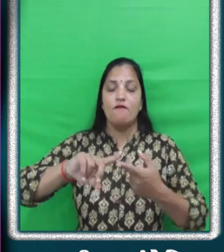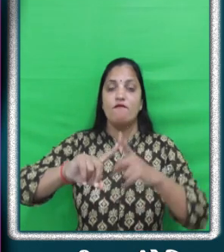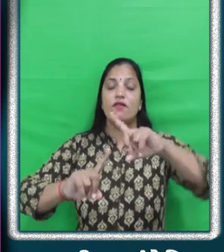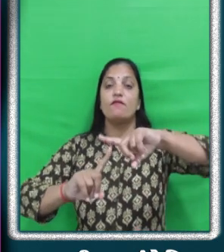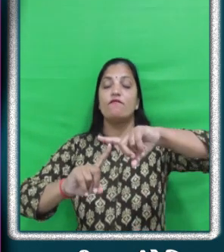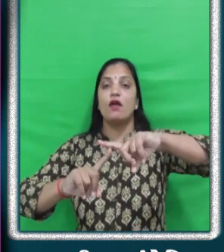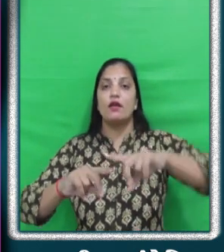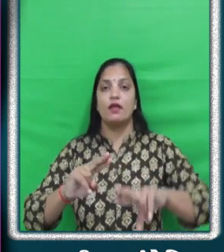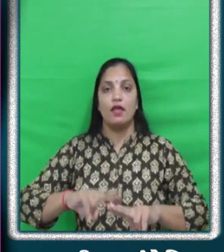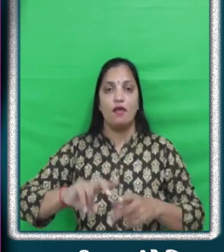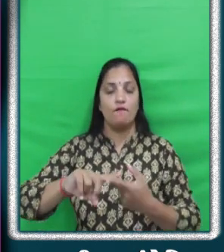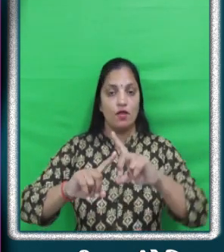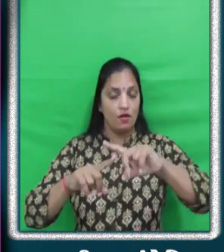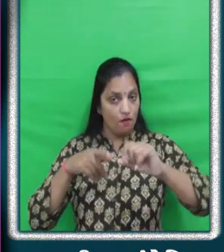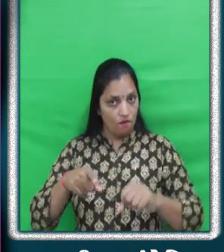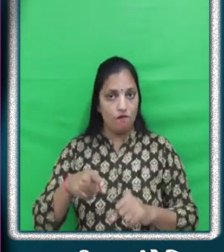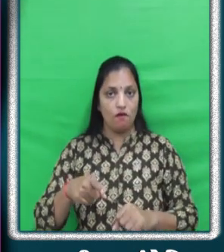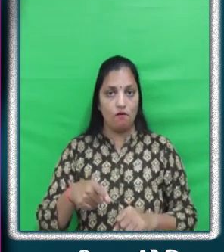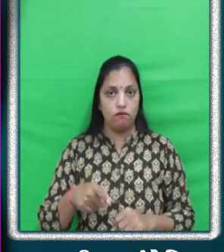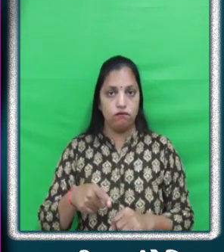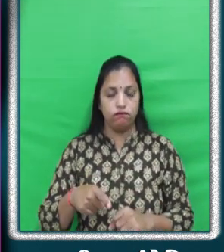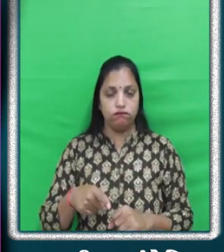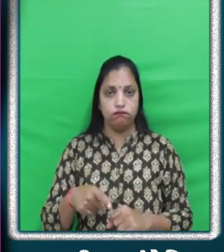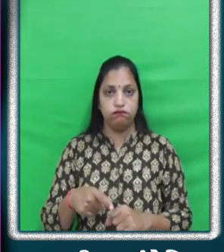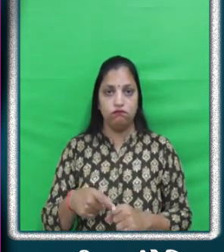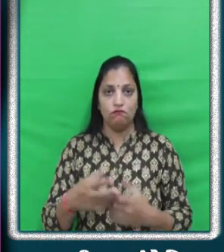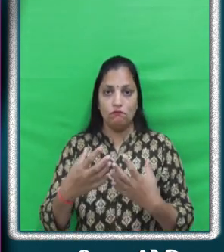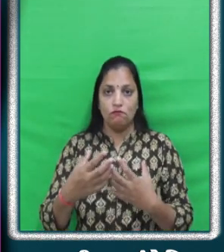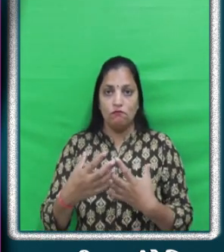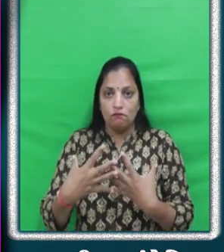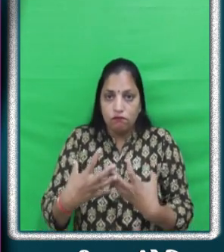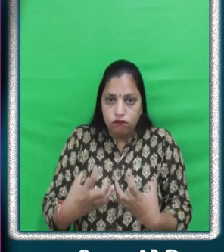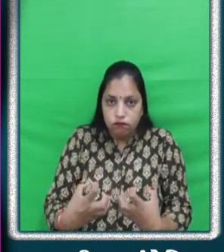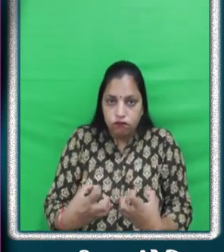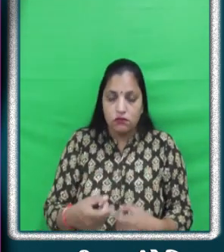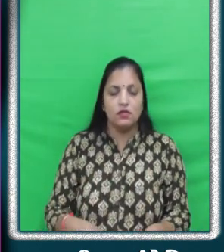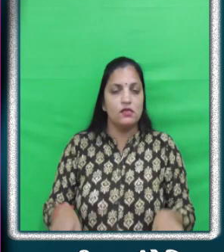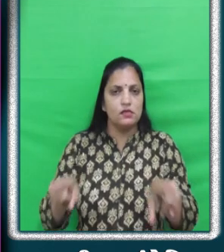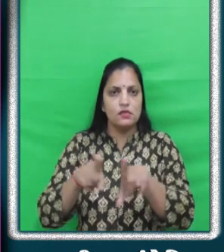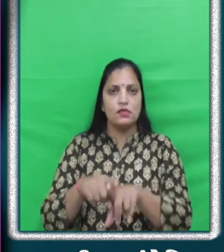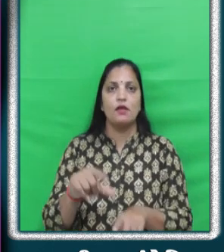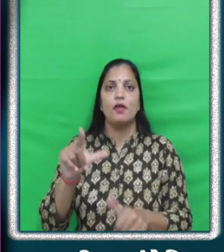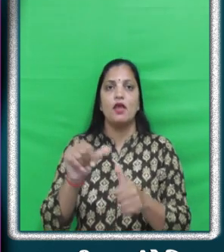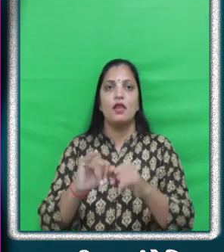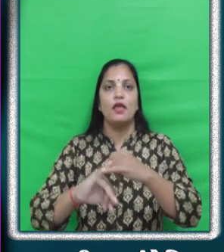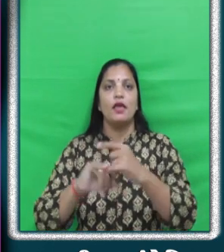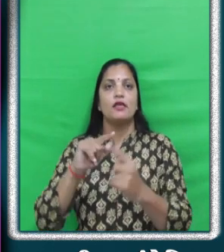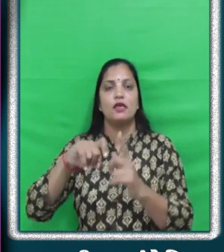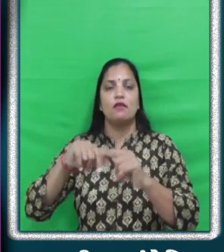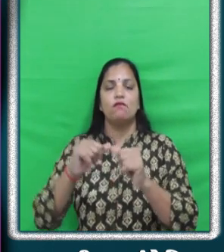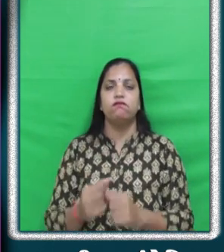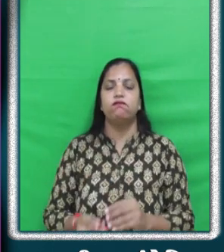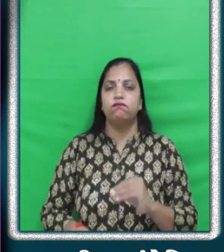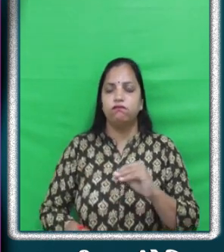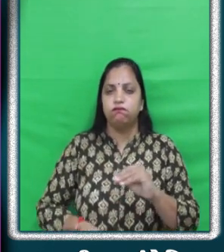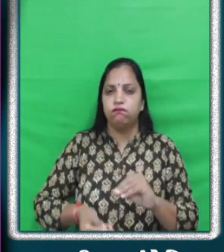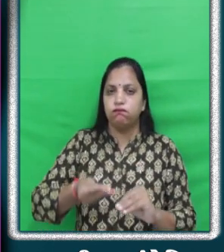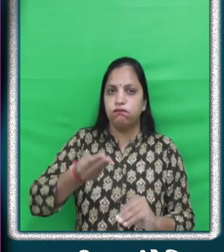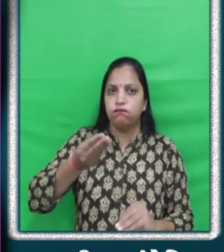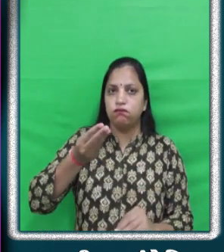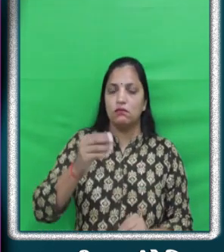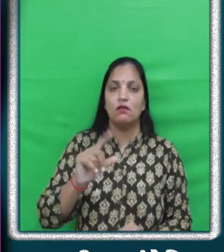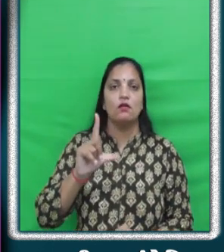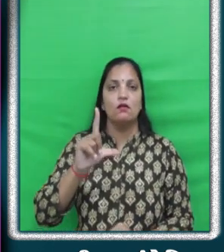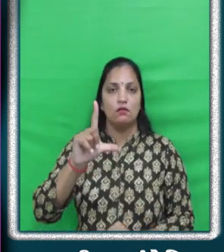ચરબી, પાચન થયા બાદ જે ચરબી છે તેનું વહન આ લસિકા દ્વારા થાય છે અને વધારાનું જે પ્રવાહી છે